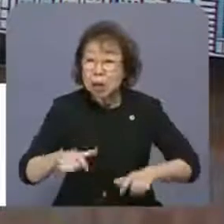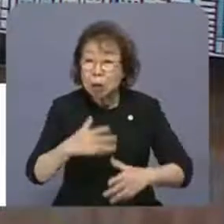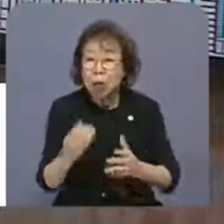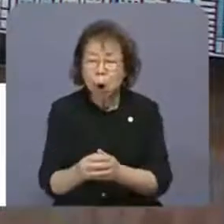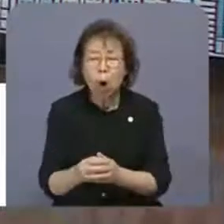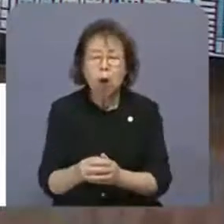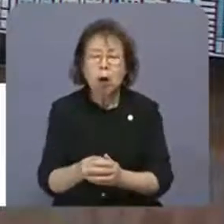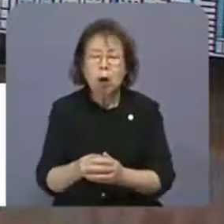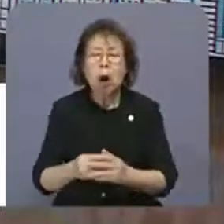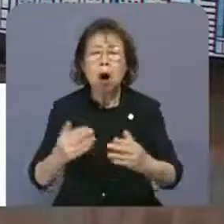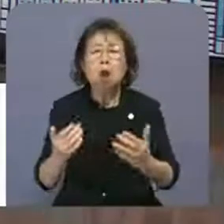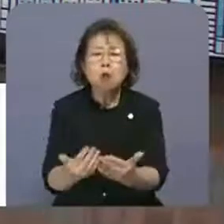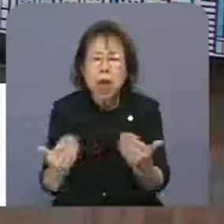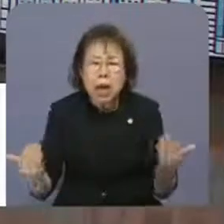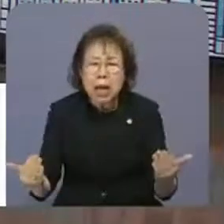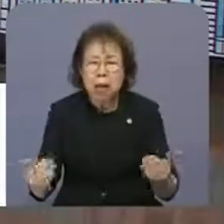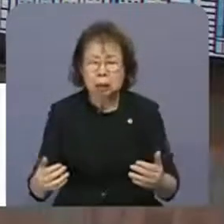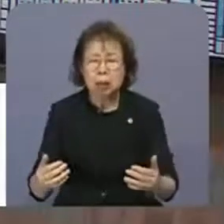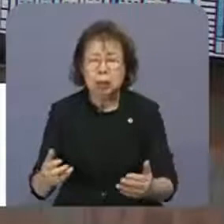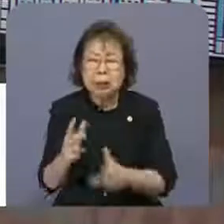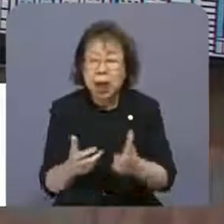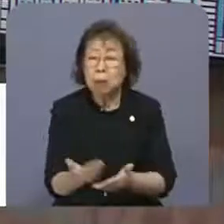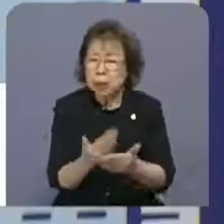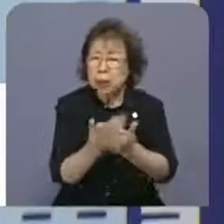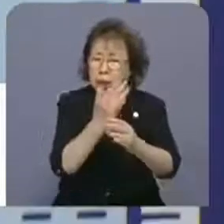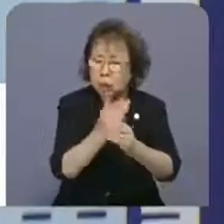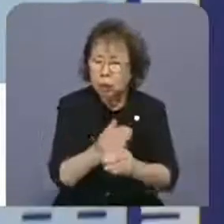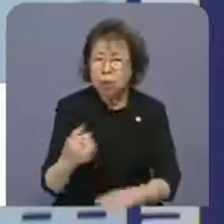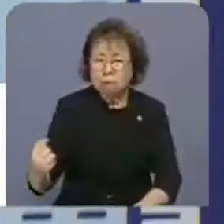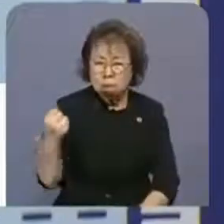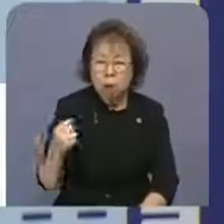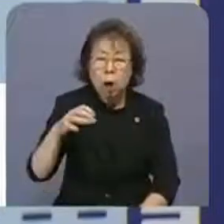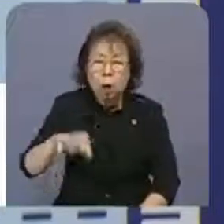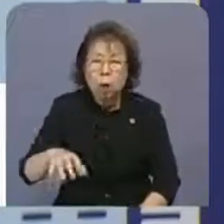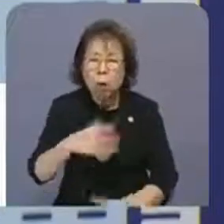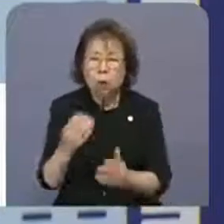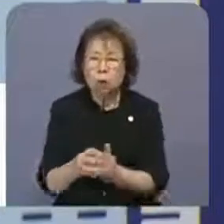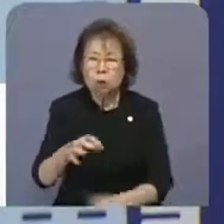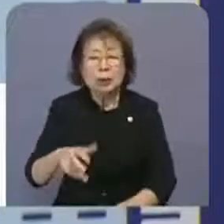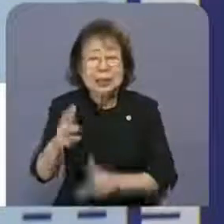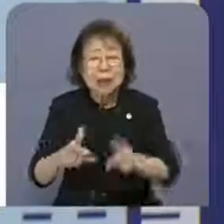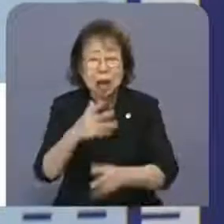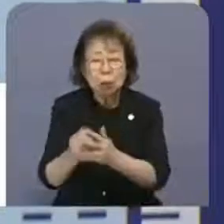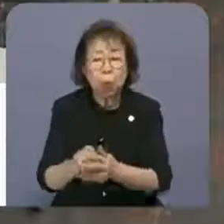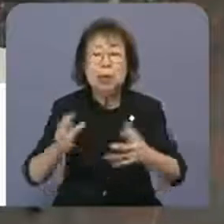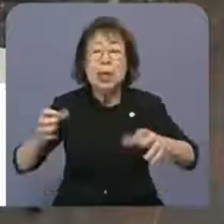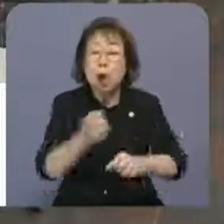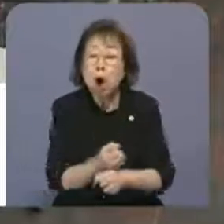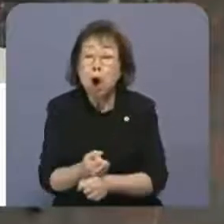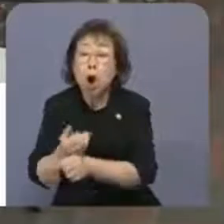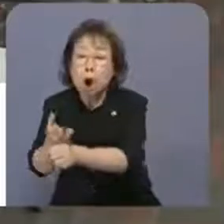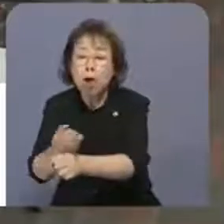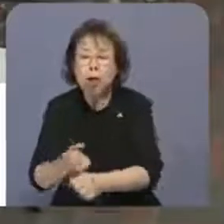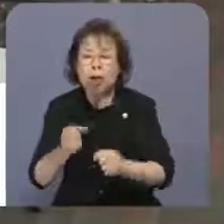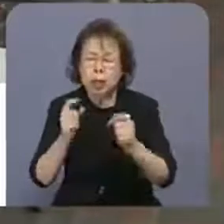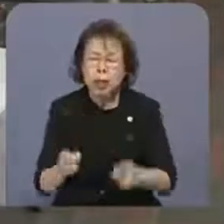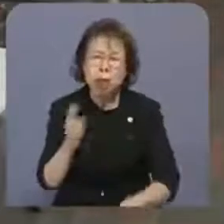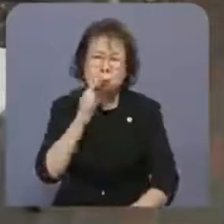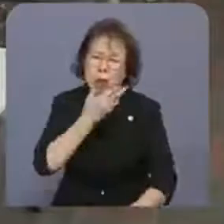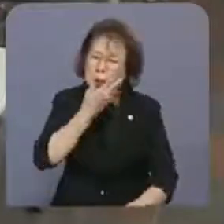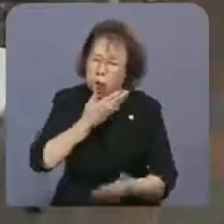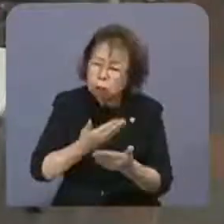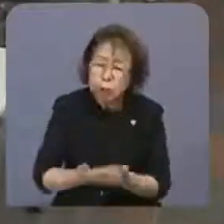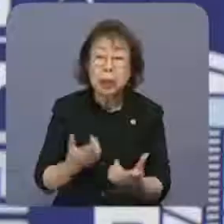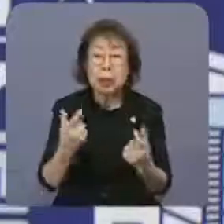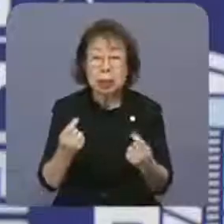함께 발전시킬 수 있는 계기가 되고 경쟁력 있는 지역 기업과 산업을 세계에 널리 알리는 기회도